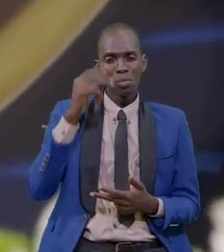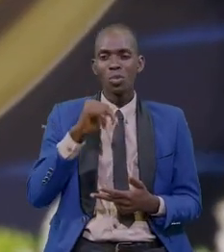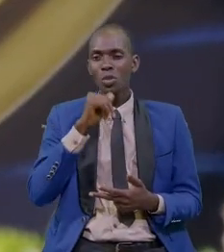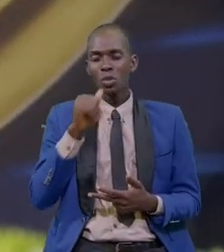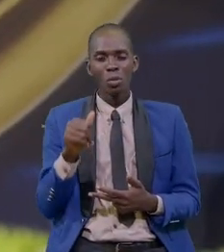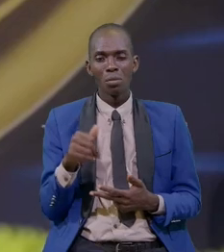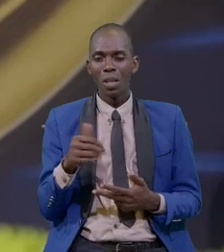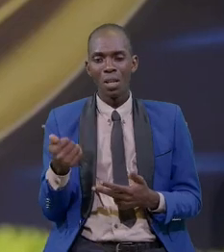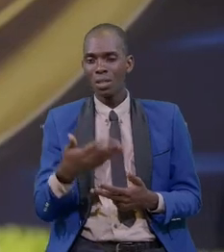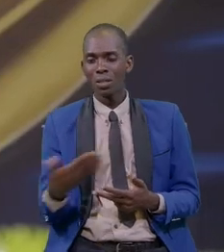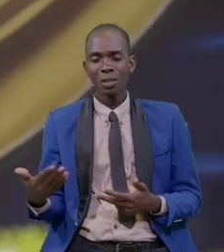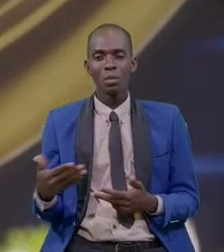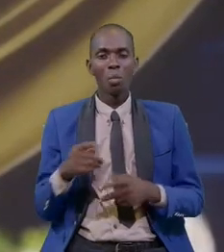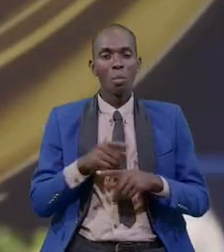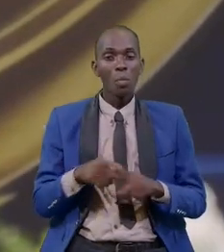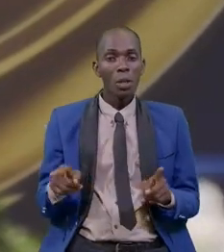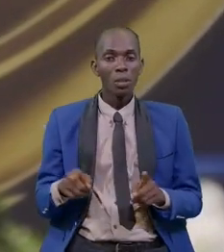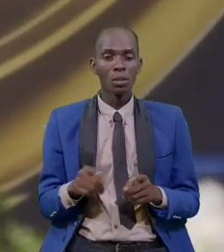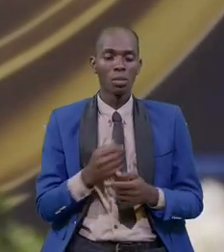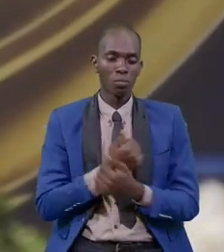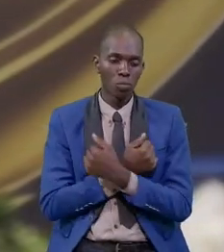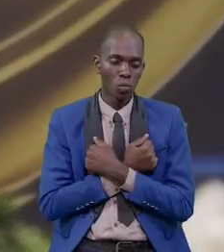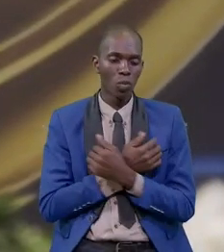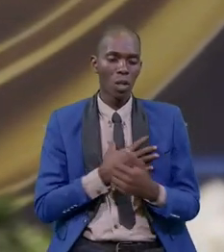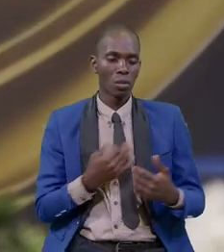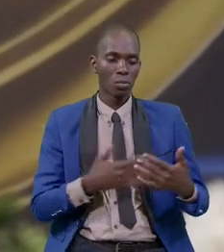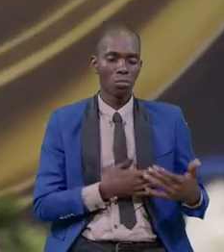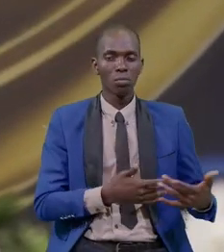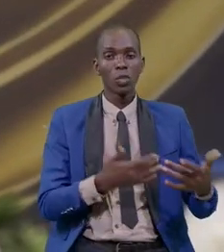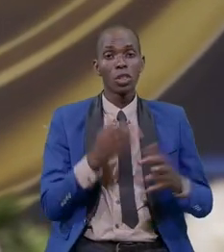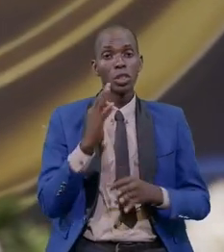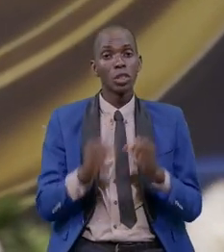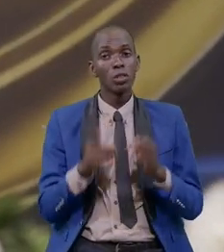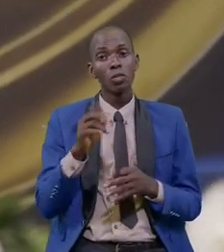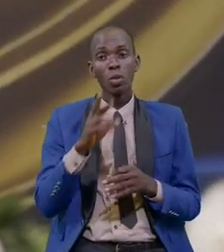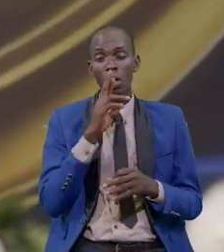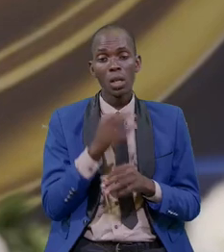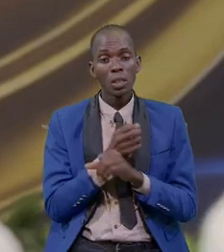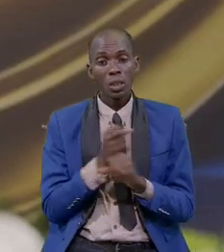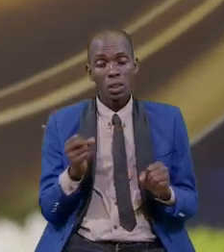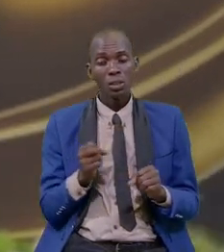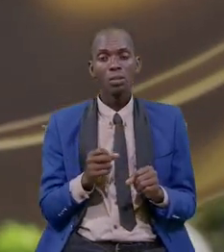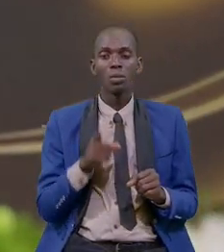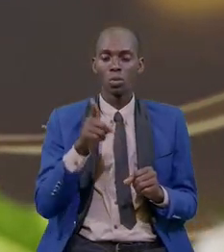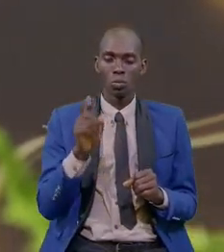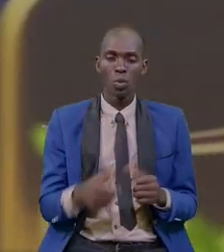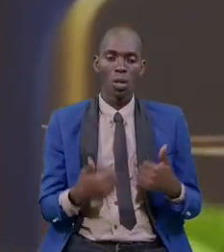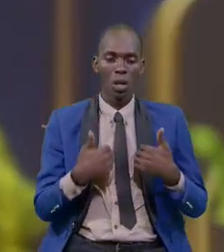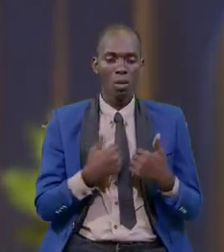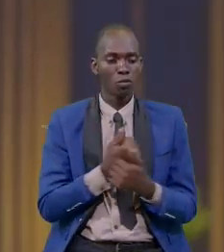le Seigneur nous demande. Si vous êtes sauvés, ayez de compassion. Vous êtes sanctifiés, ayez de